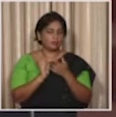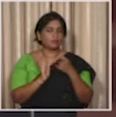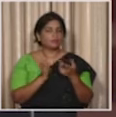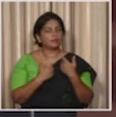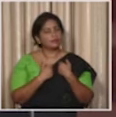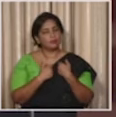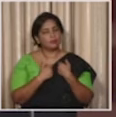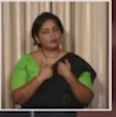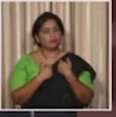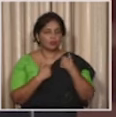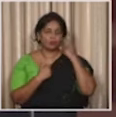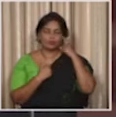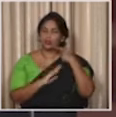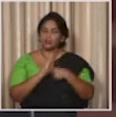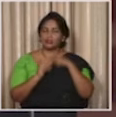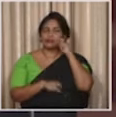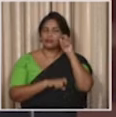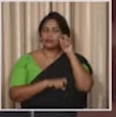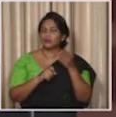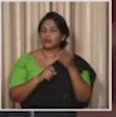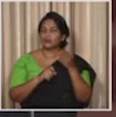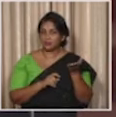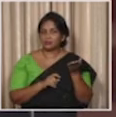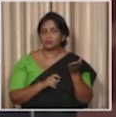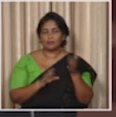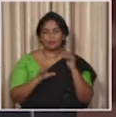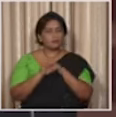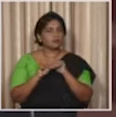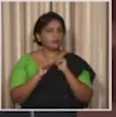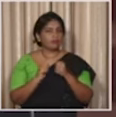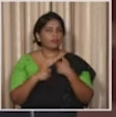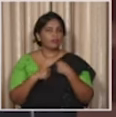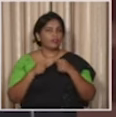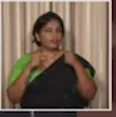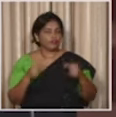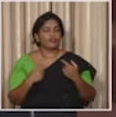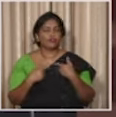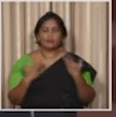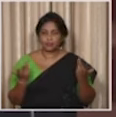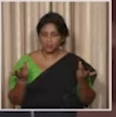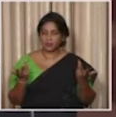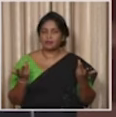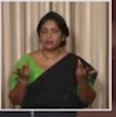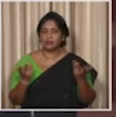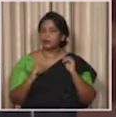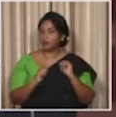අපි දන්නවා මේ රටේ සාමාන්‍ය ජනතාව ඉන්න තත්ත්වයේදී අපිට විරුද්ධ වෙන්න බෑ.